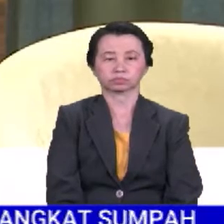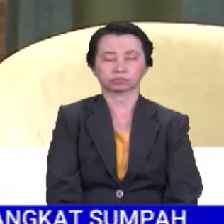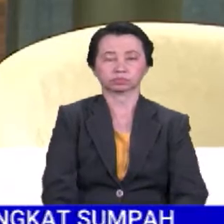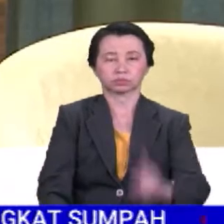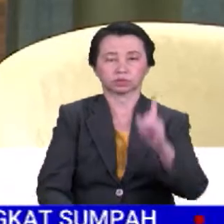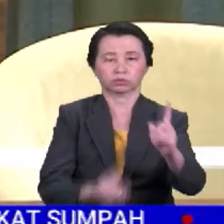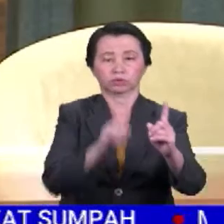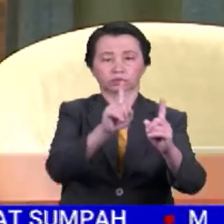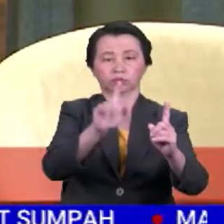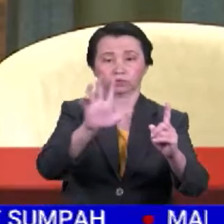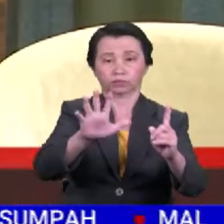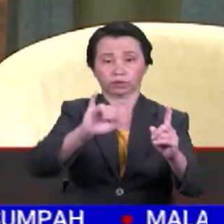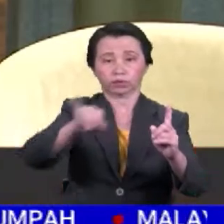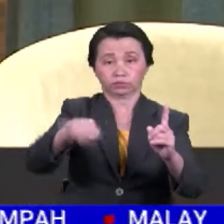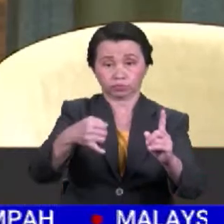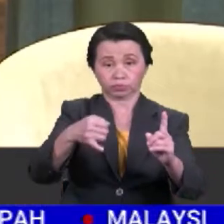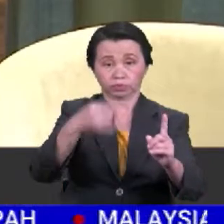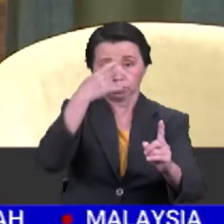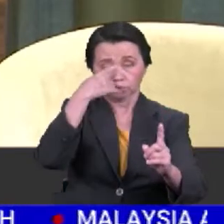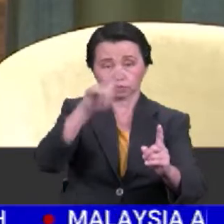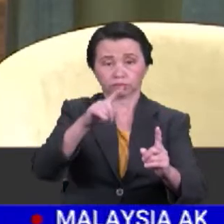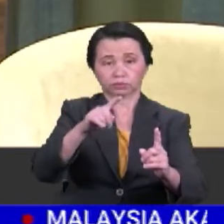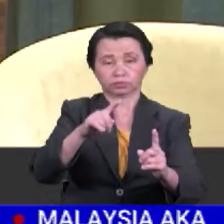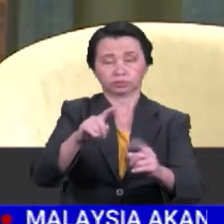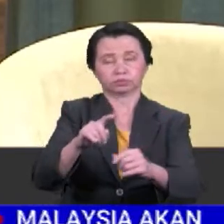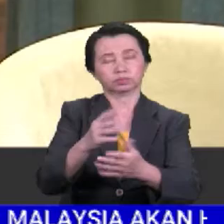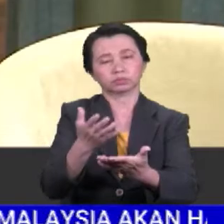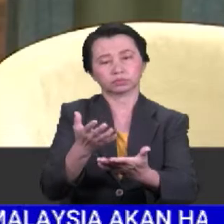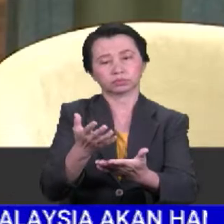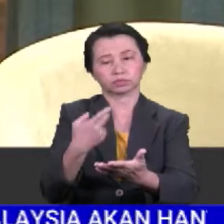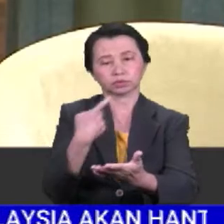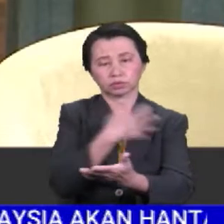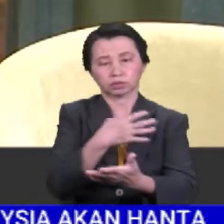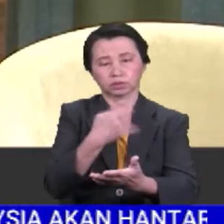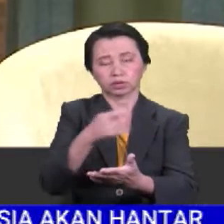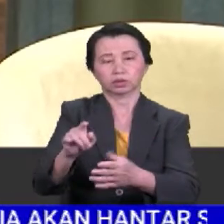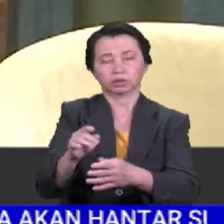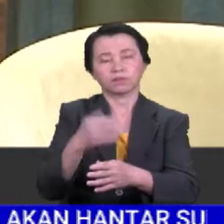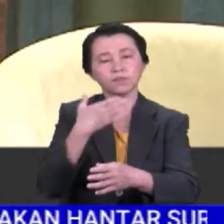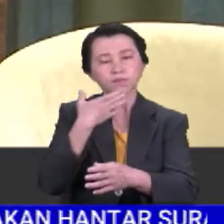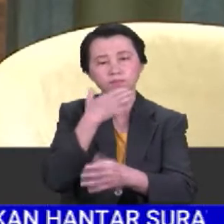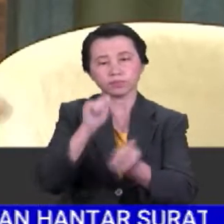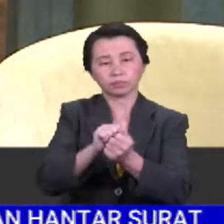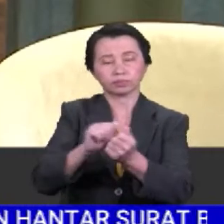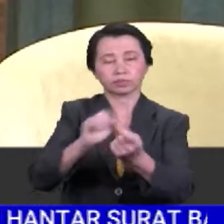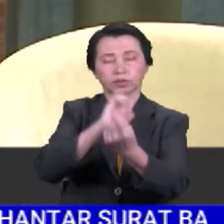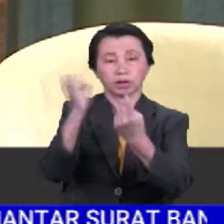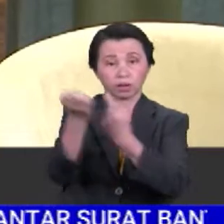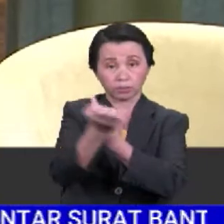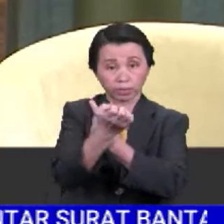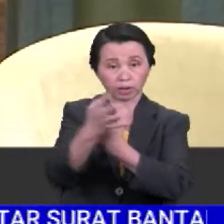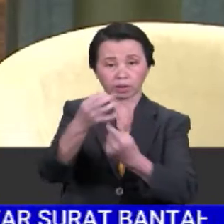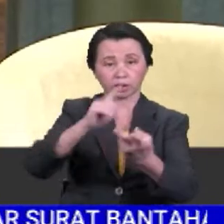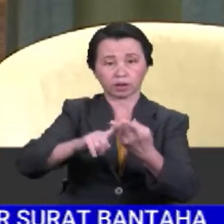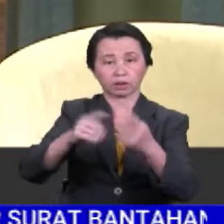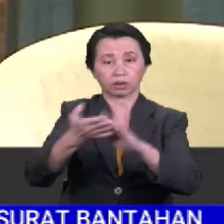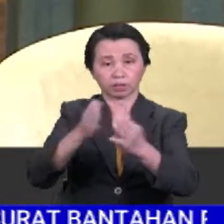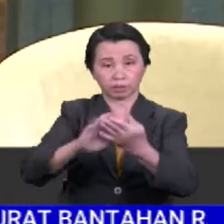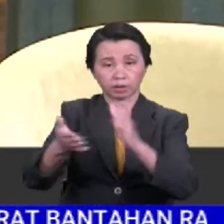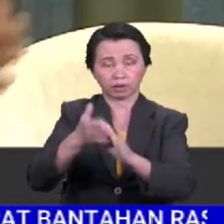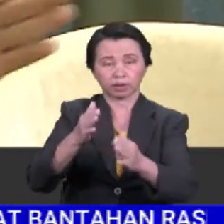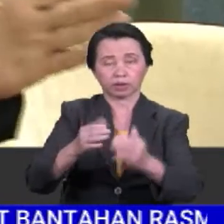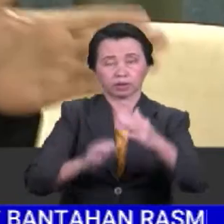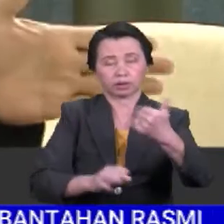$115 million is pledged for the education pillar sajalah. The other two pillars, which is the environment as well as the community investments